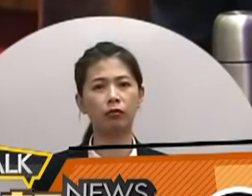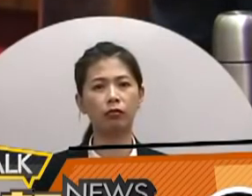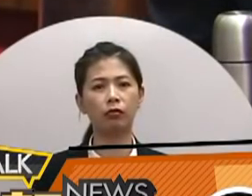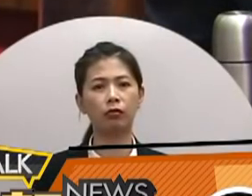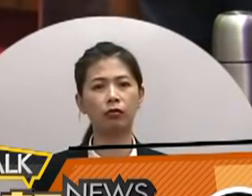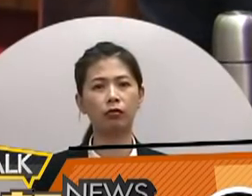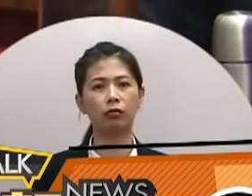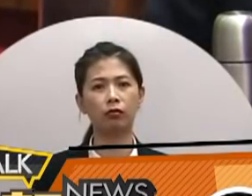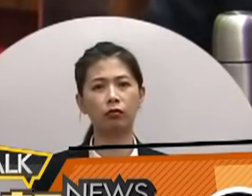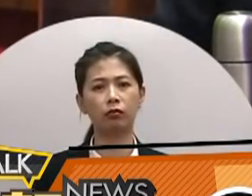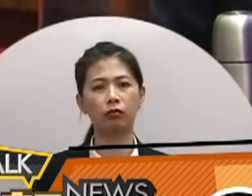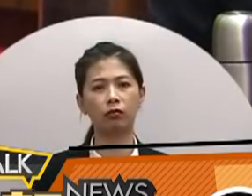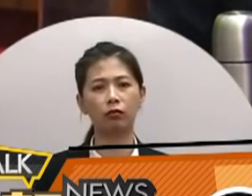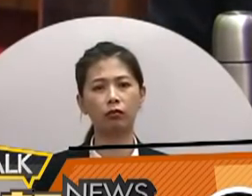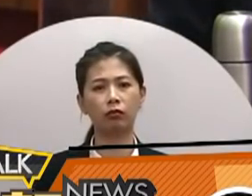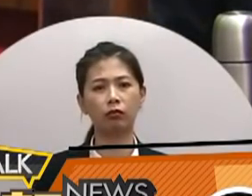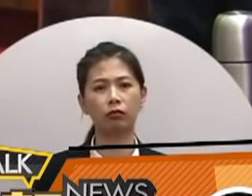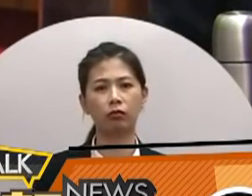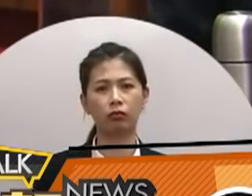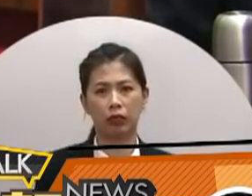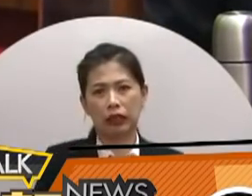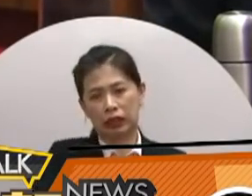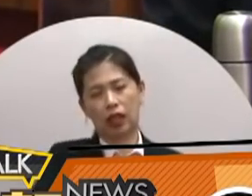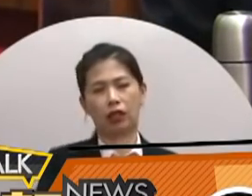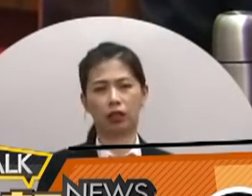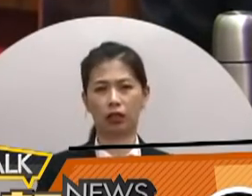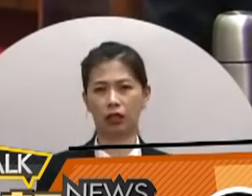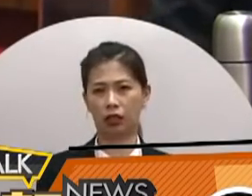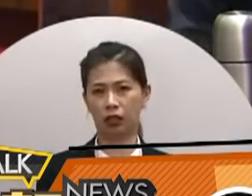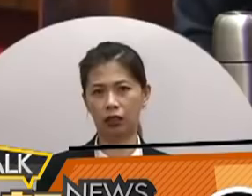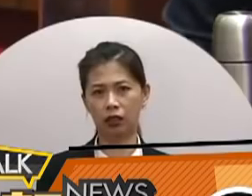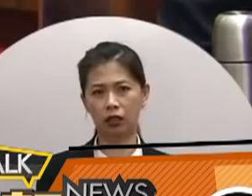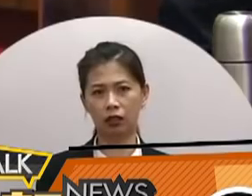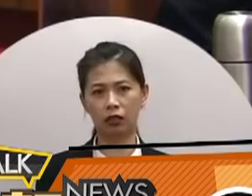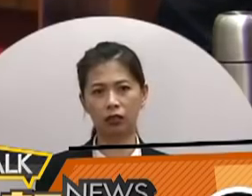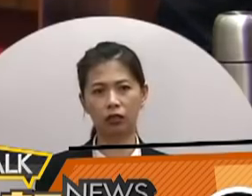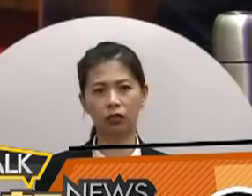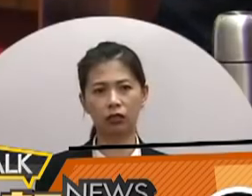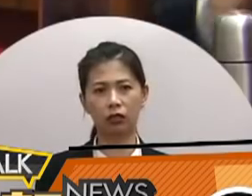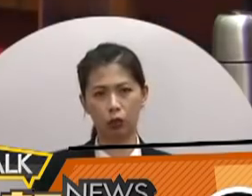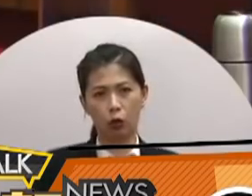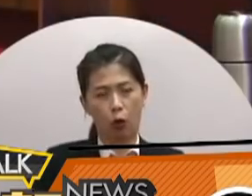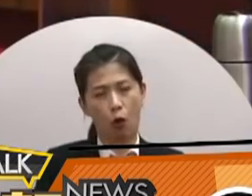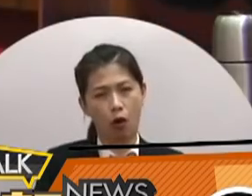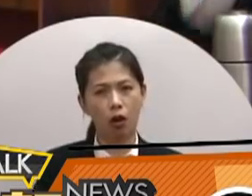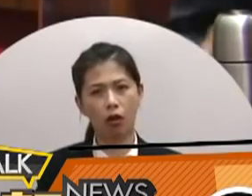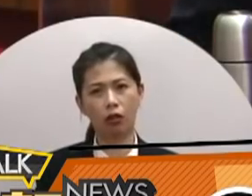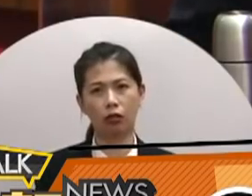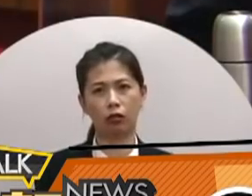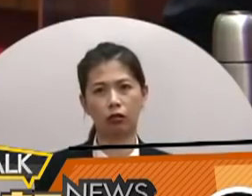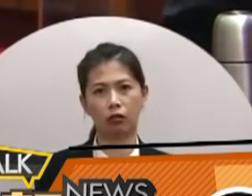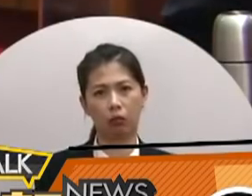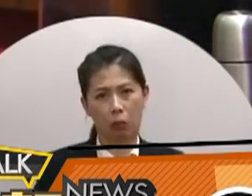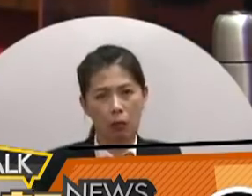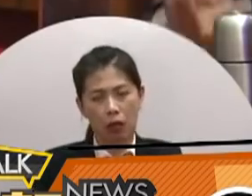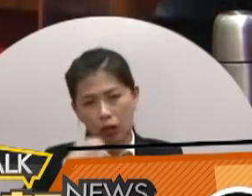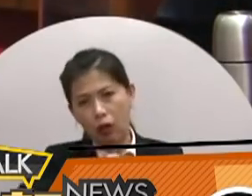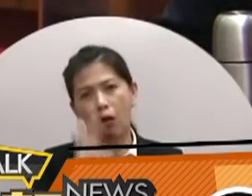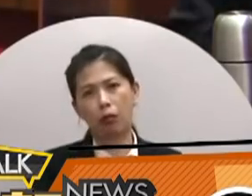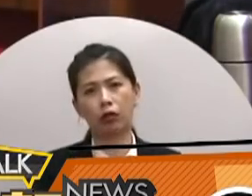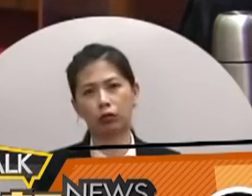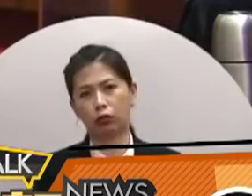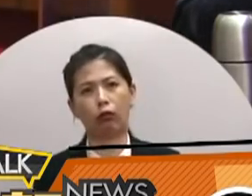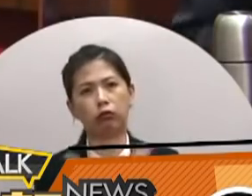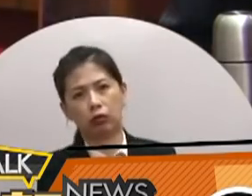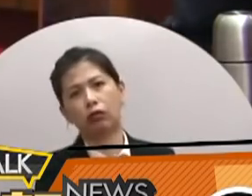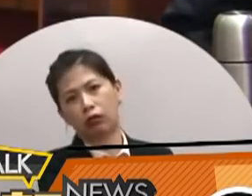当然， 院长 哪像你这个样子？ 要怎么样保卫台湾？我们问你什么样的武器？ 不为台湾讲话， 千万不为